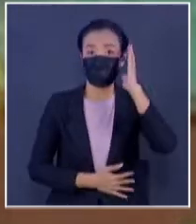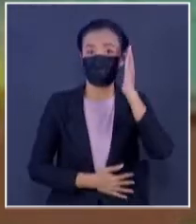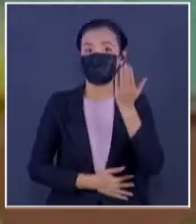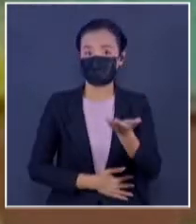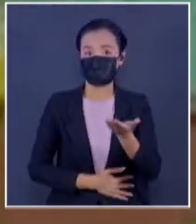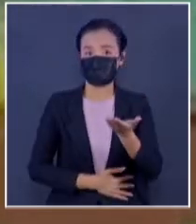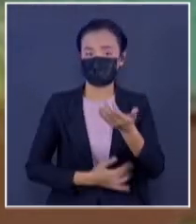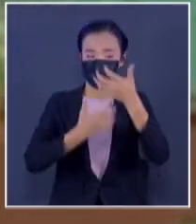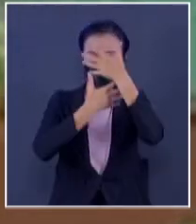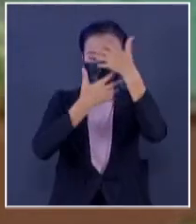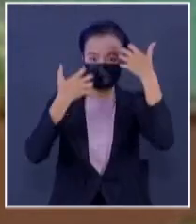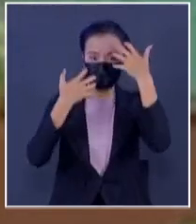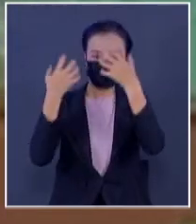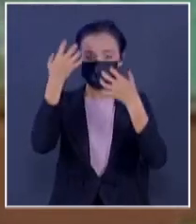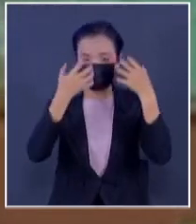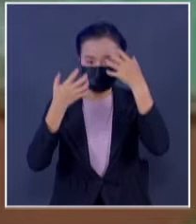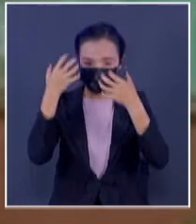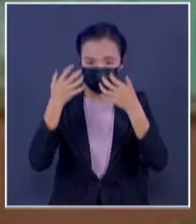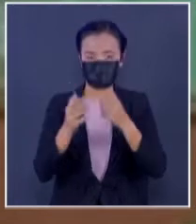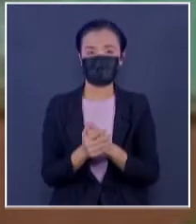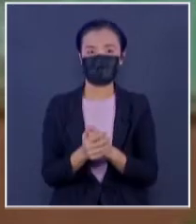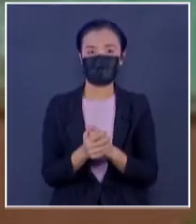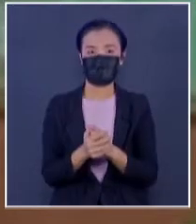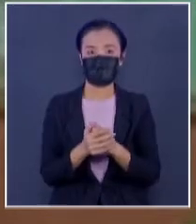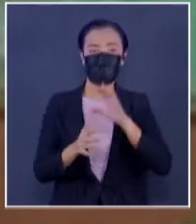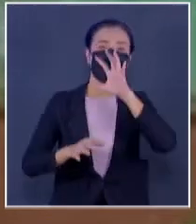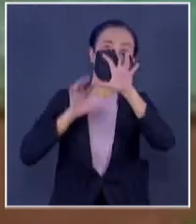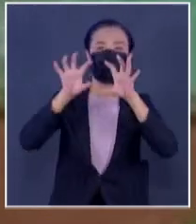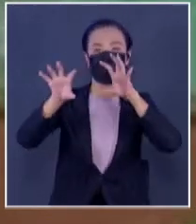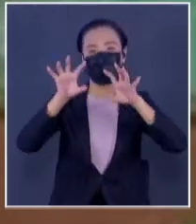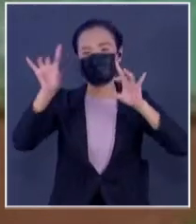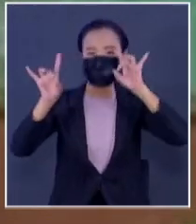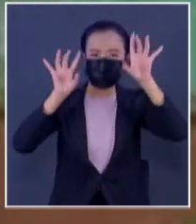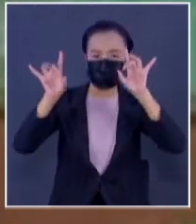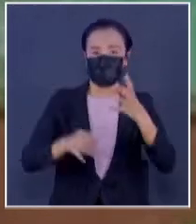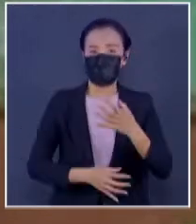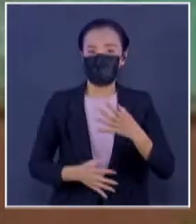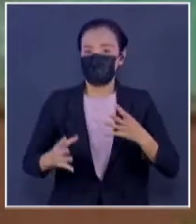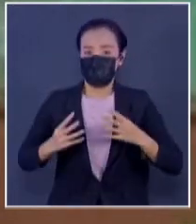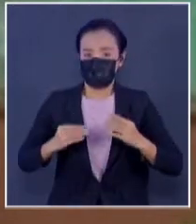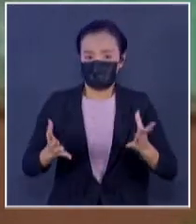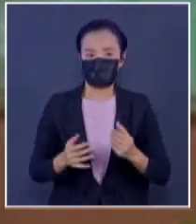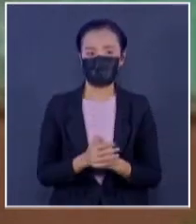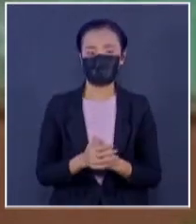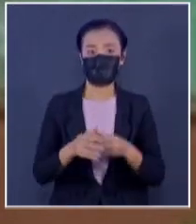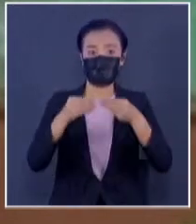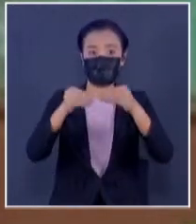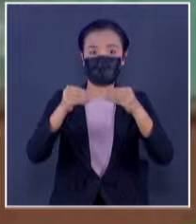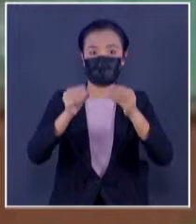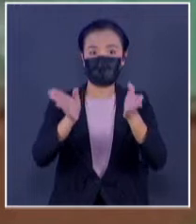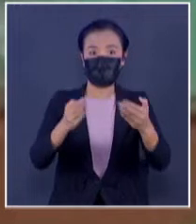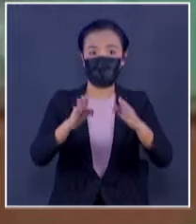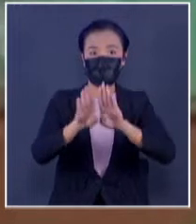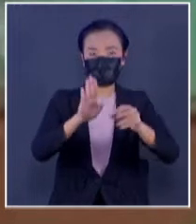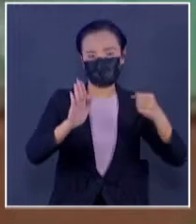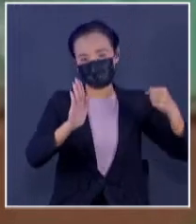ขนาดนั้นอยู่ในอาการเมาอยู่แล้วจึงเริ่มมีอาการโวยวายไม่ยอมไปพร้อมกับใช้กำปั้นทุบกระจกหน้าห้องฉุกเฉิน